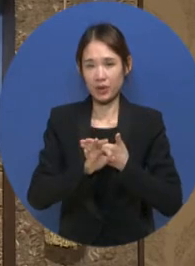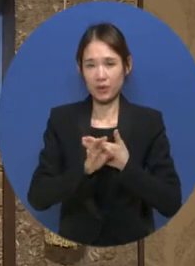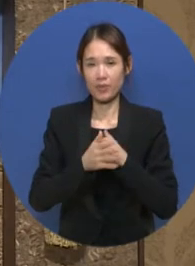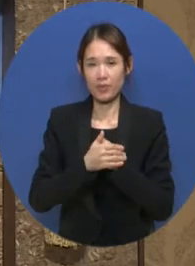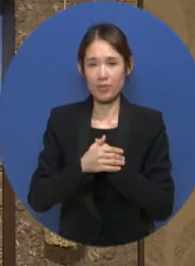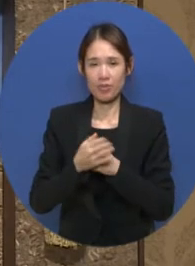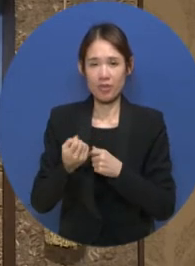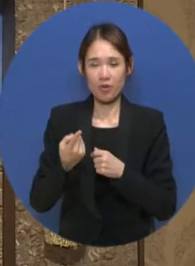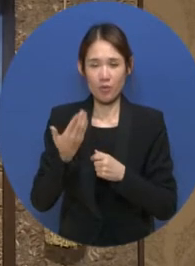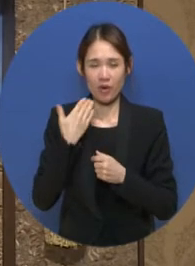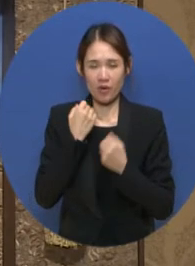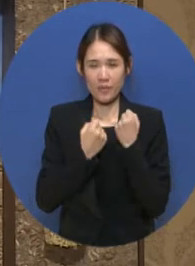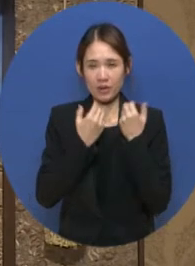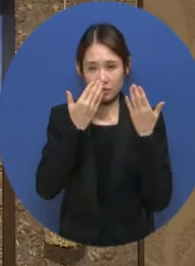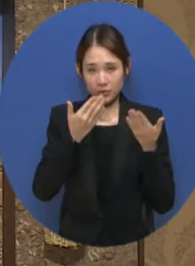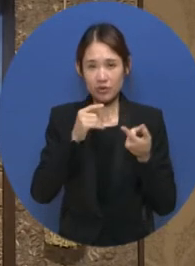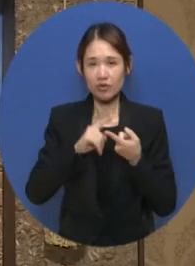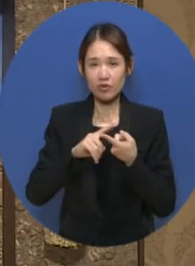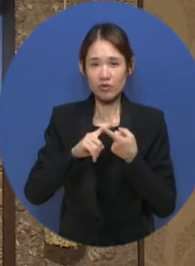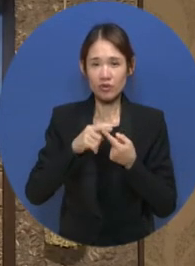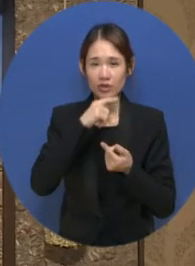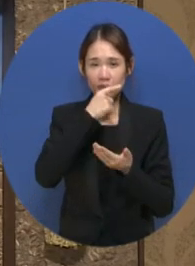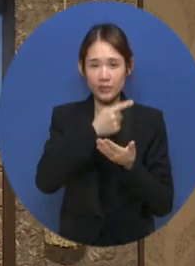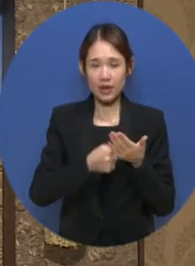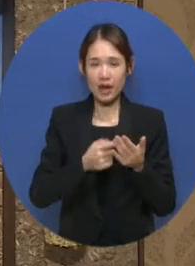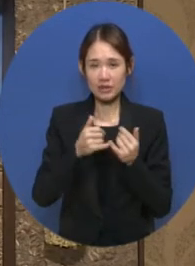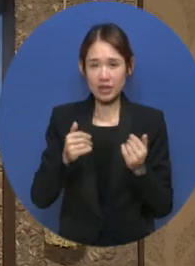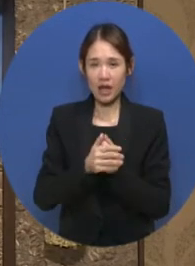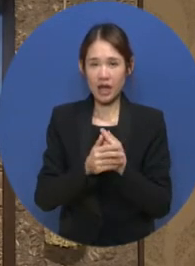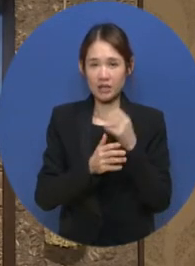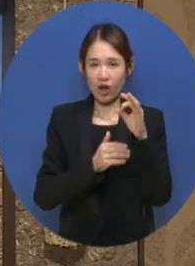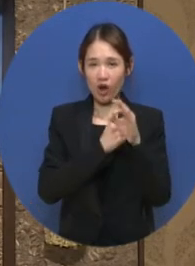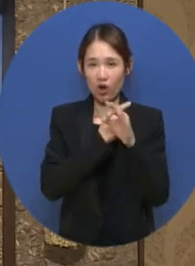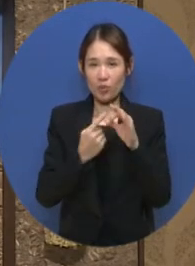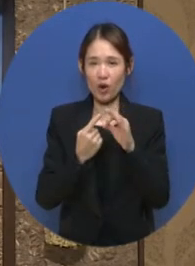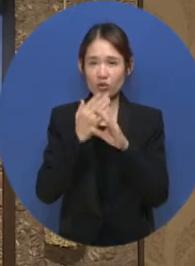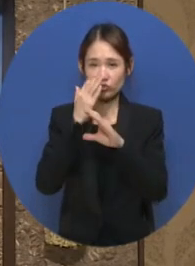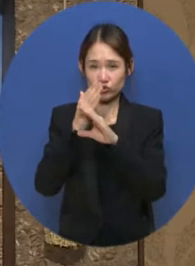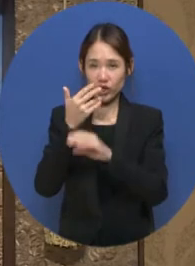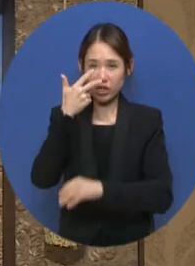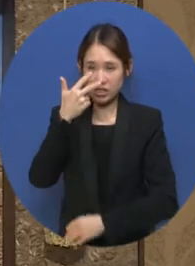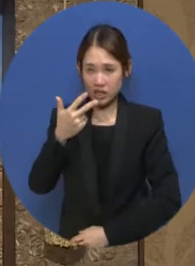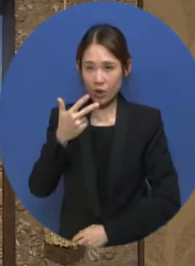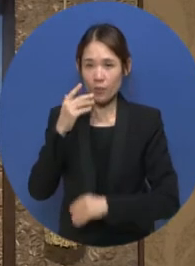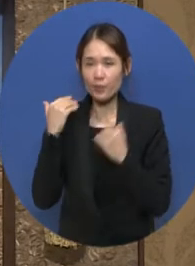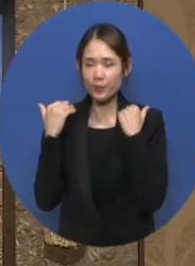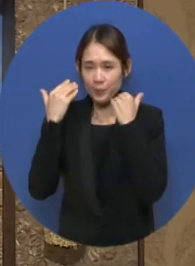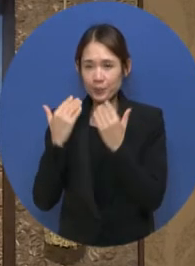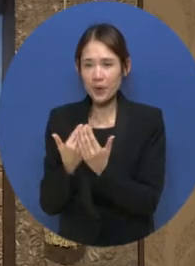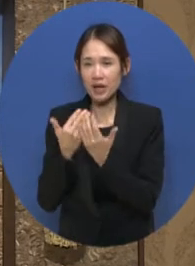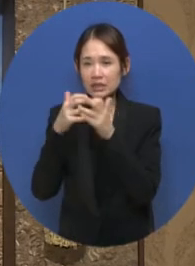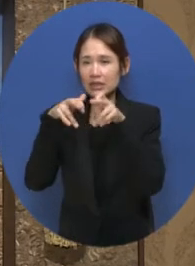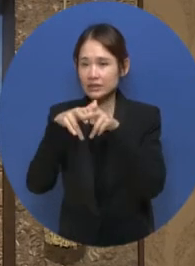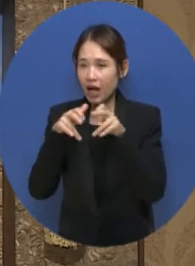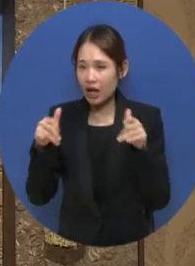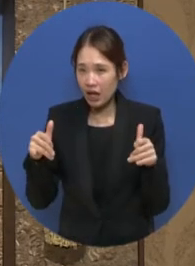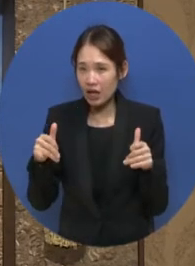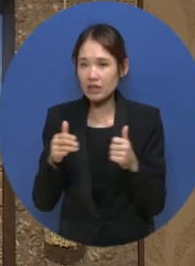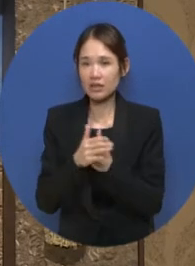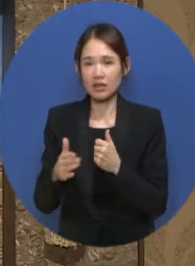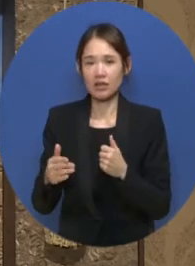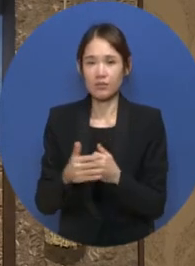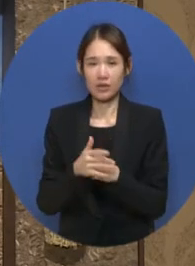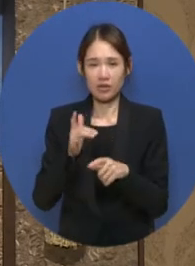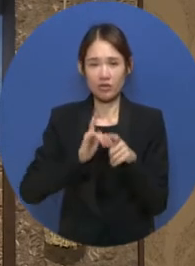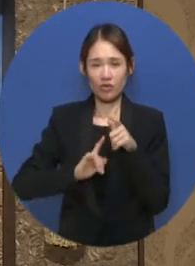아까 말씀하셨던 것처럼 피해자 이 한 10명 중 7명은 다신 8절 장애인 등 입니다 그래서 이제 더